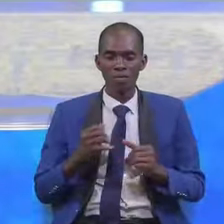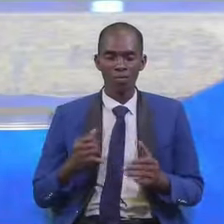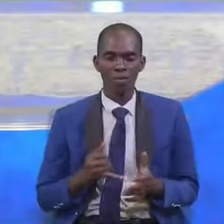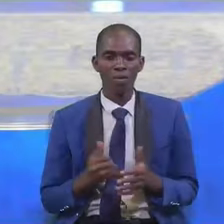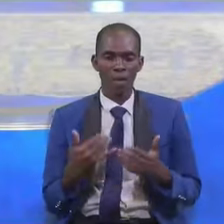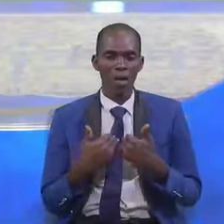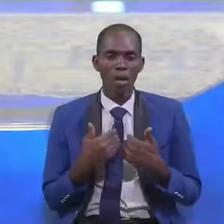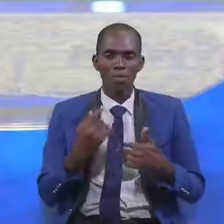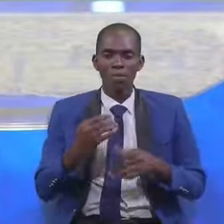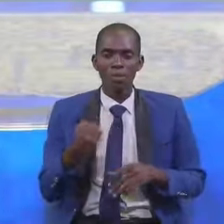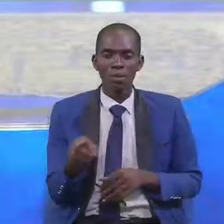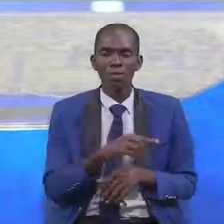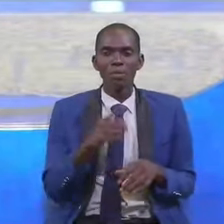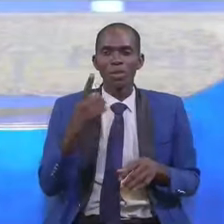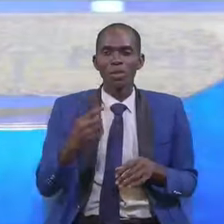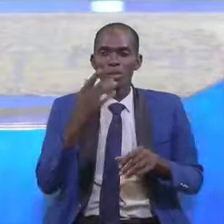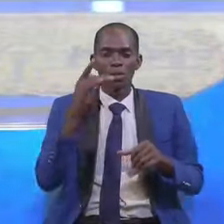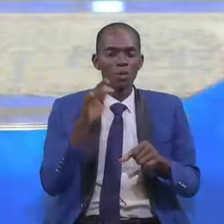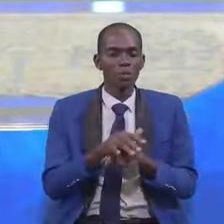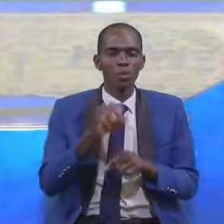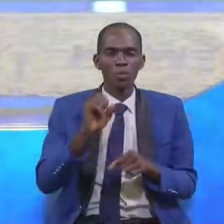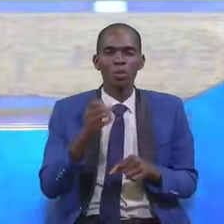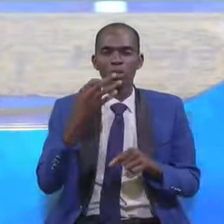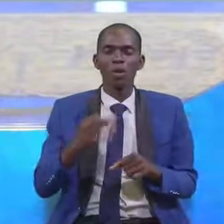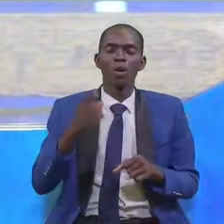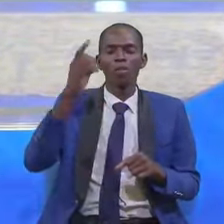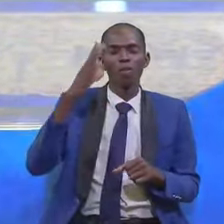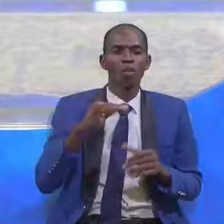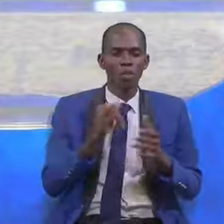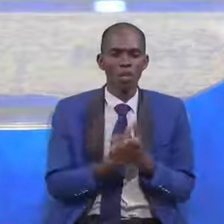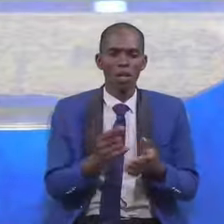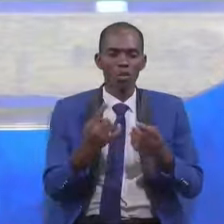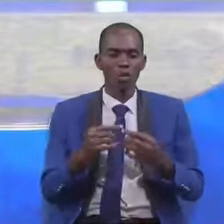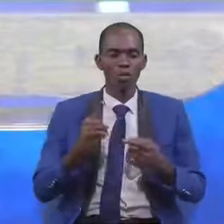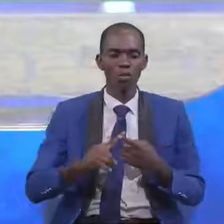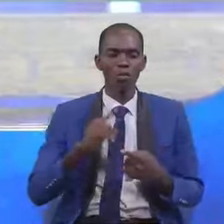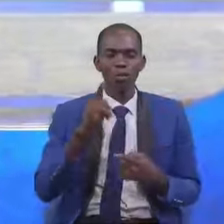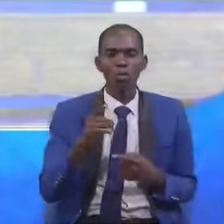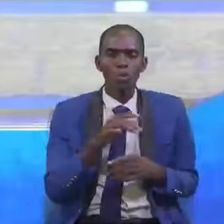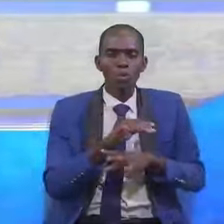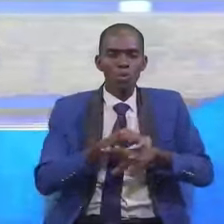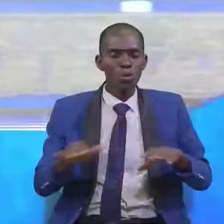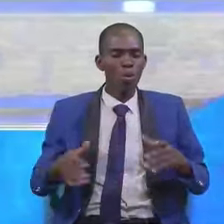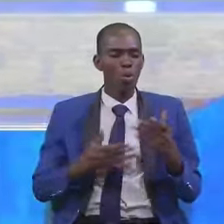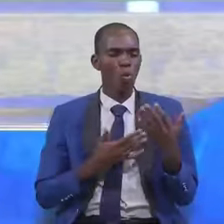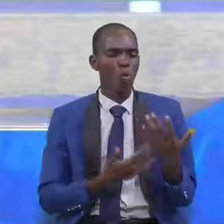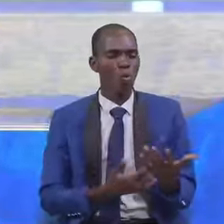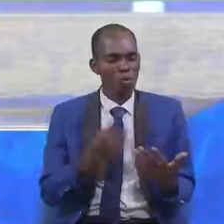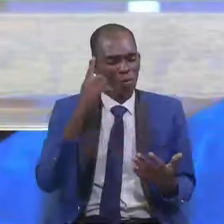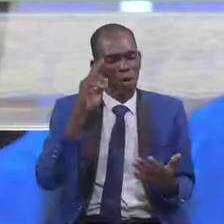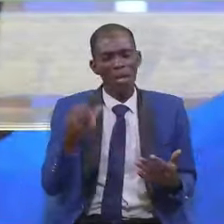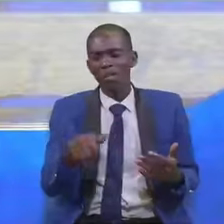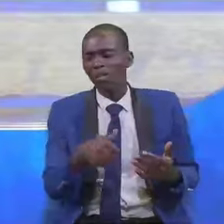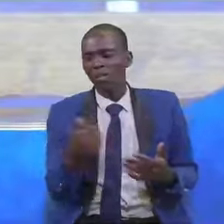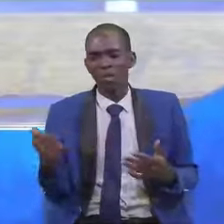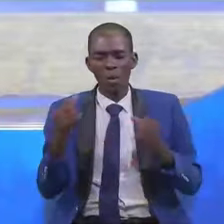réclamer. Les promesses de Dieu, la parole de Dieu qui vous parviennent. Il ne faut pas attendre seulement une autre nuit de puissance. Dès